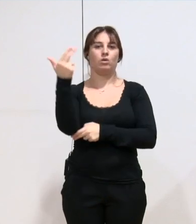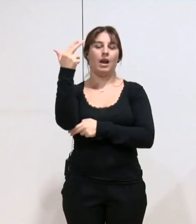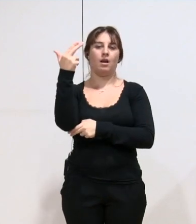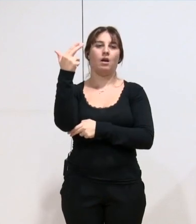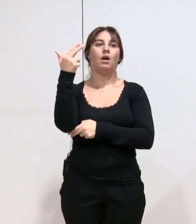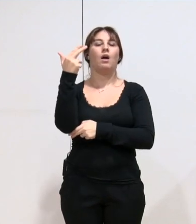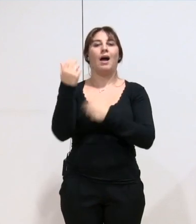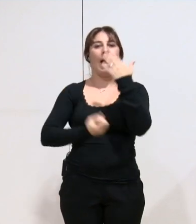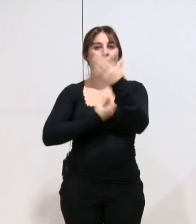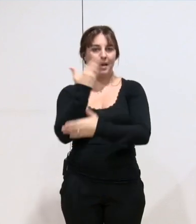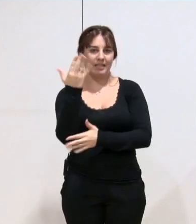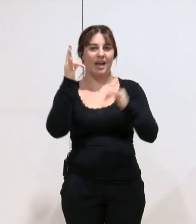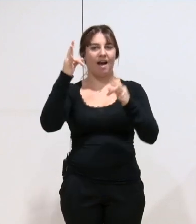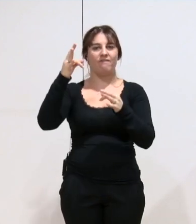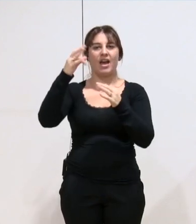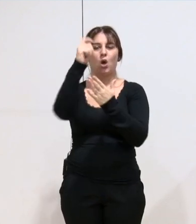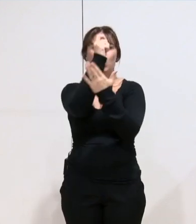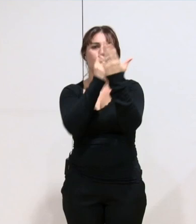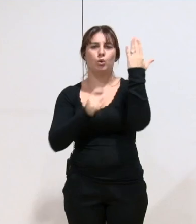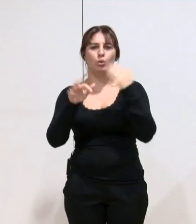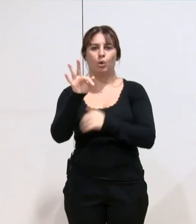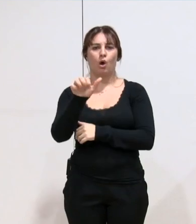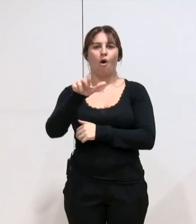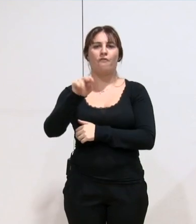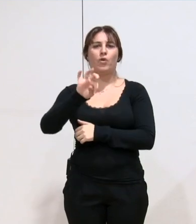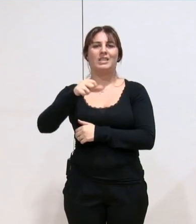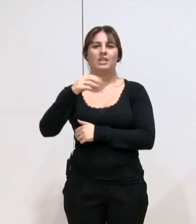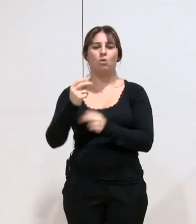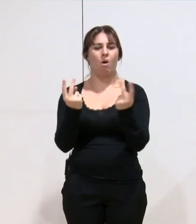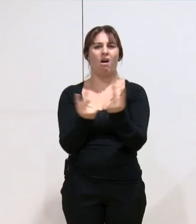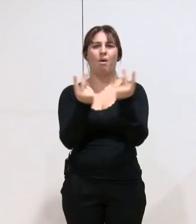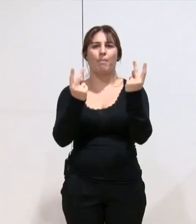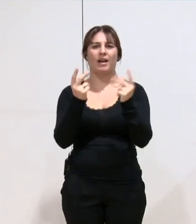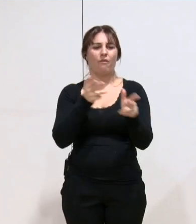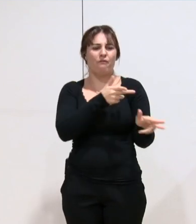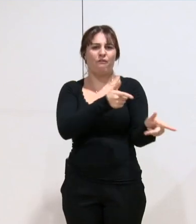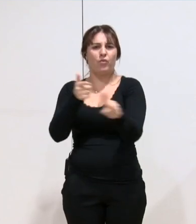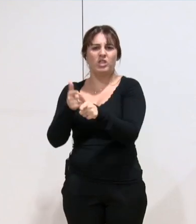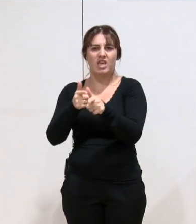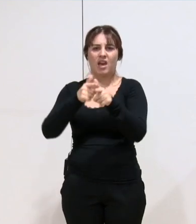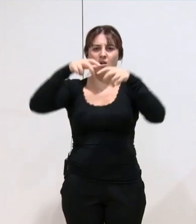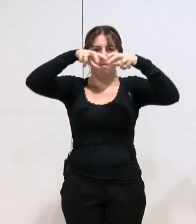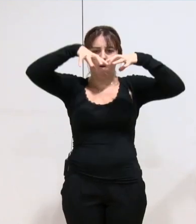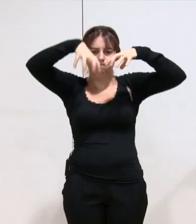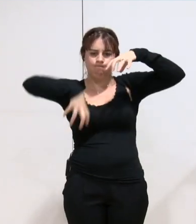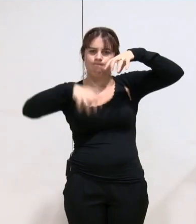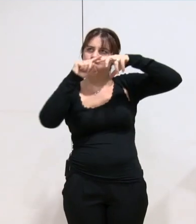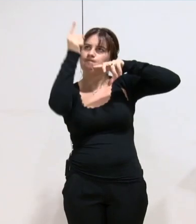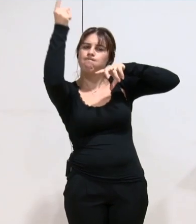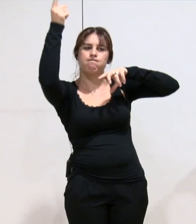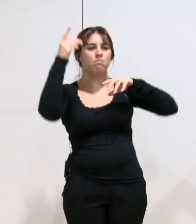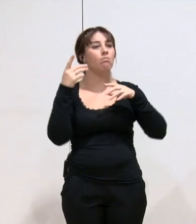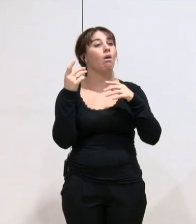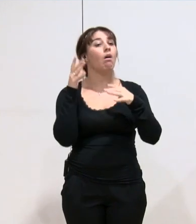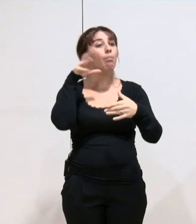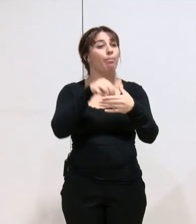sculpture Les racines du mal de Faustino dans le square des fusillés. Pas de questions, je la mets aux voix. Qui ne prend pas part au